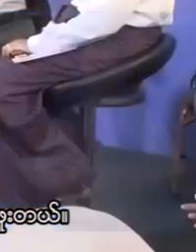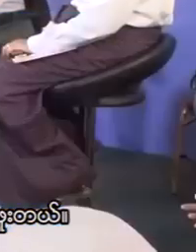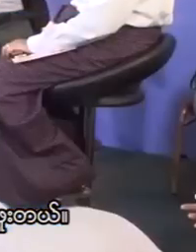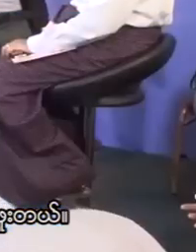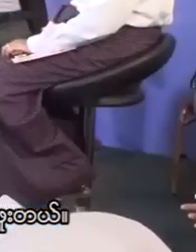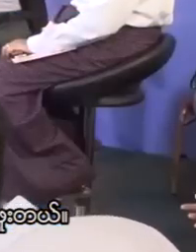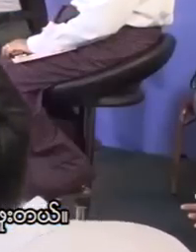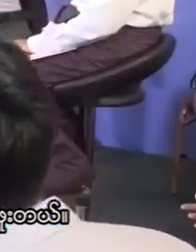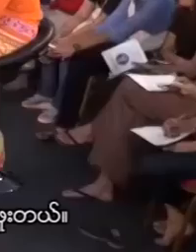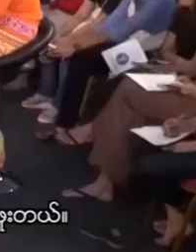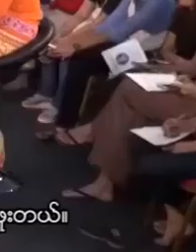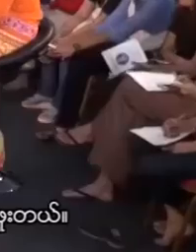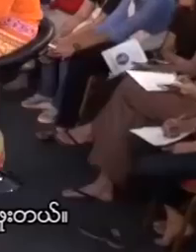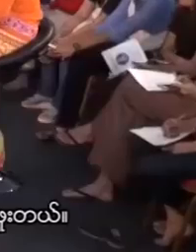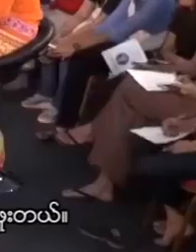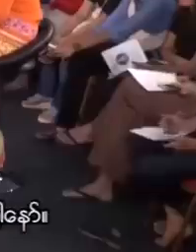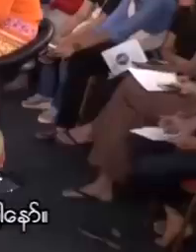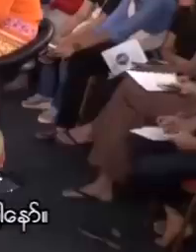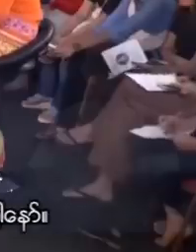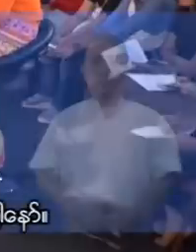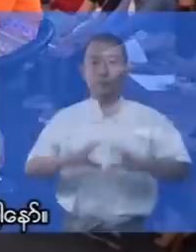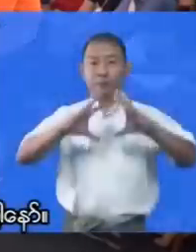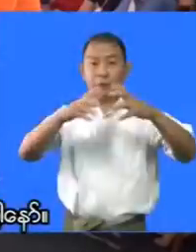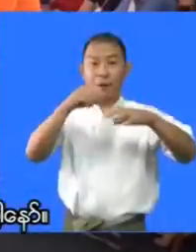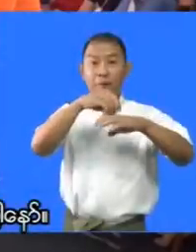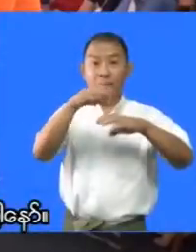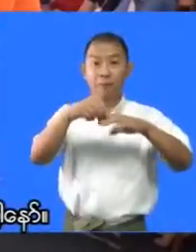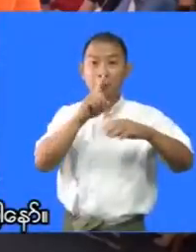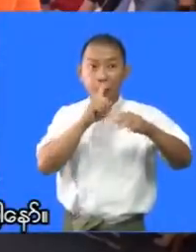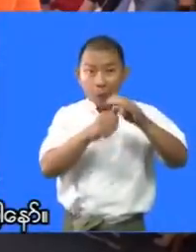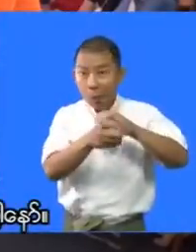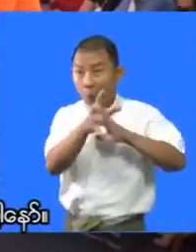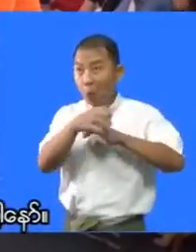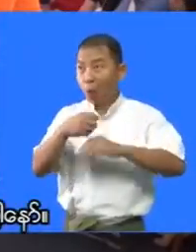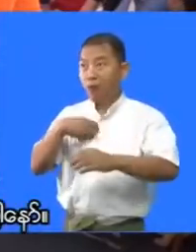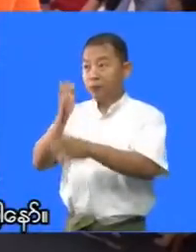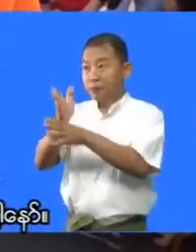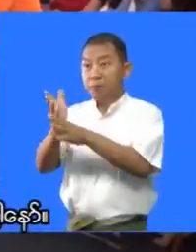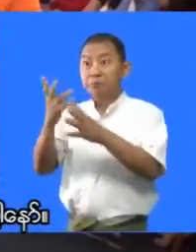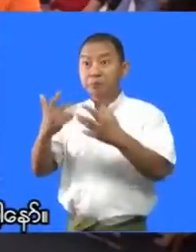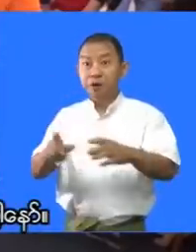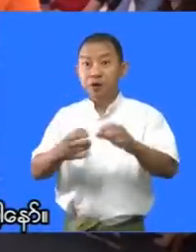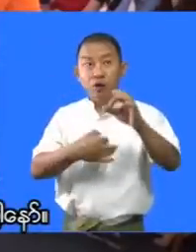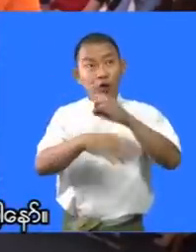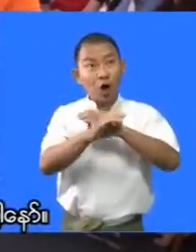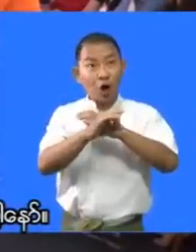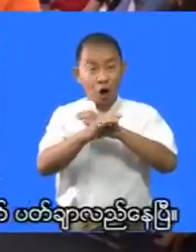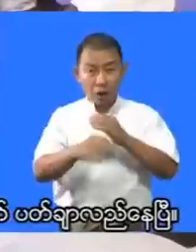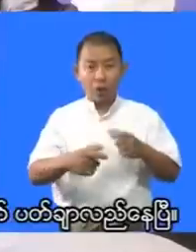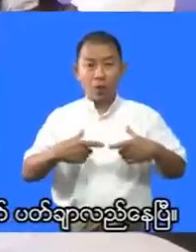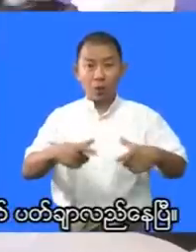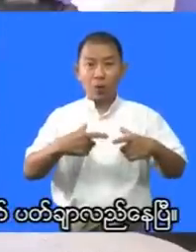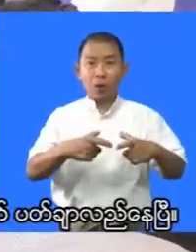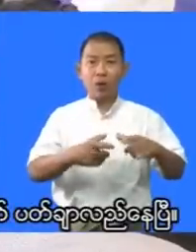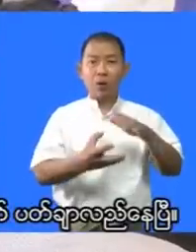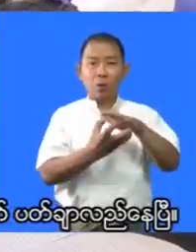copy မရိုက်ဖို့ပေါ့နော်ကျွန်တော်ချိန်မှညောတာတင်ပြဘူးလေ အဲ့တော့ကိုဇက်လန်းကလည်းဟိုတယောက်တခြားနိုင်ငံကဟောဇက်လန်းကိုခိုးယူတယ်ပေါ့နော်